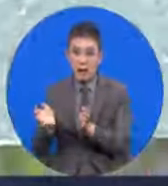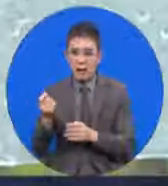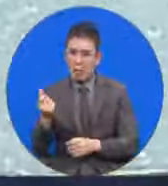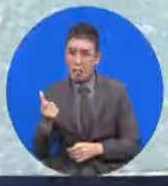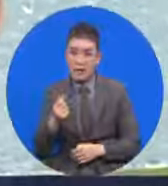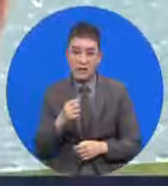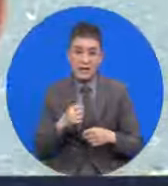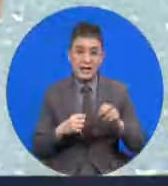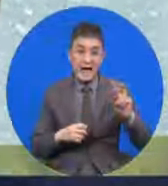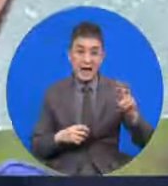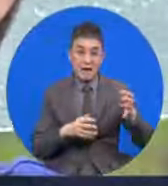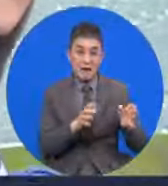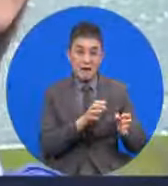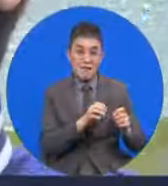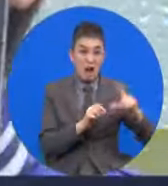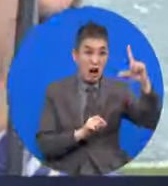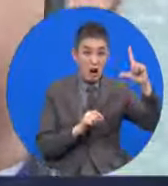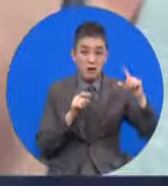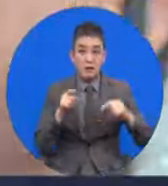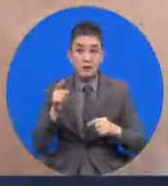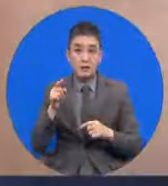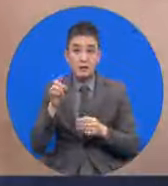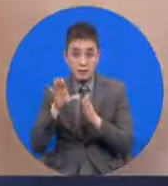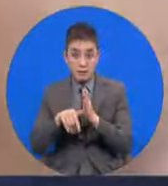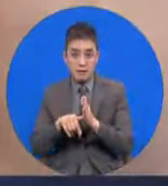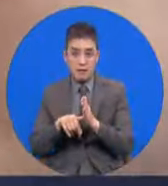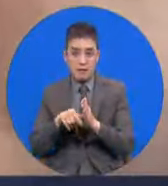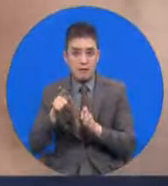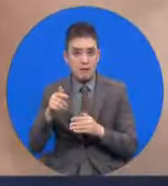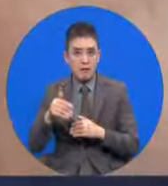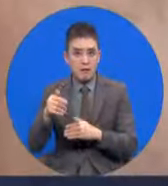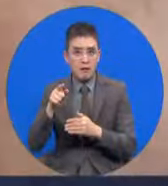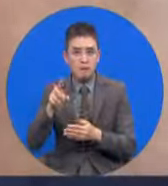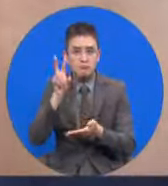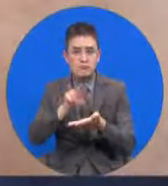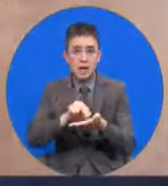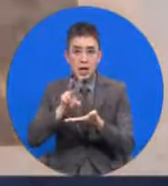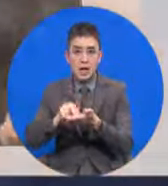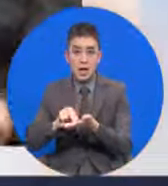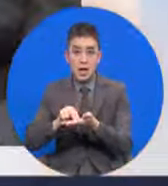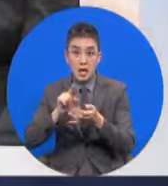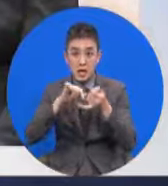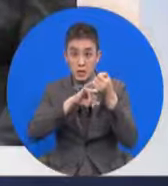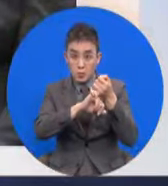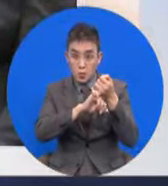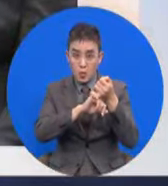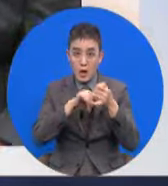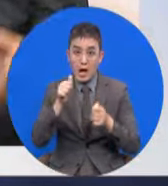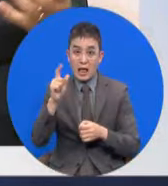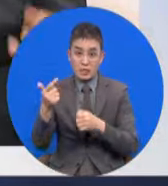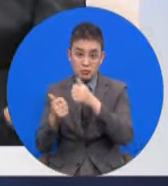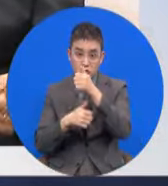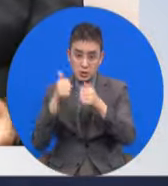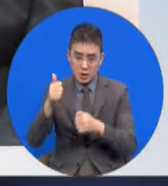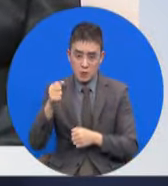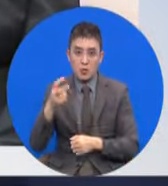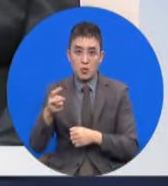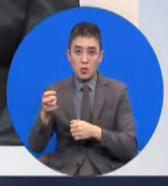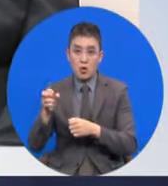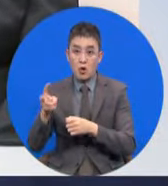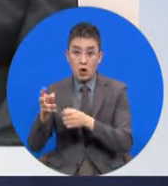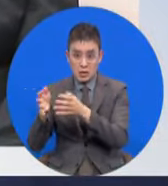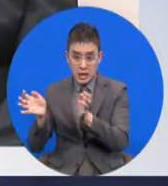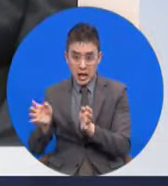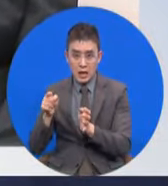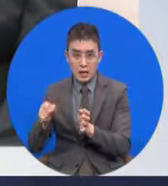있는 그런 부분이 없잖아 있다. 이것은 이 과제, 아젠다 자체를 한동훈 비대위원장이나 여권만